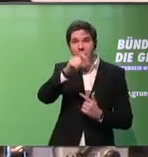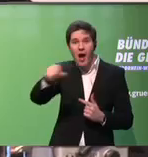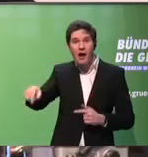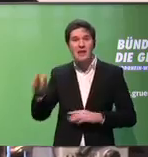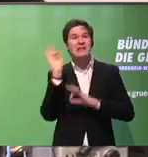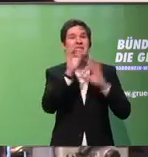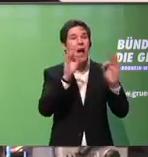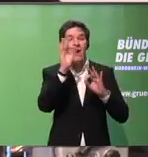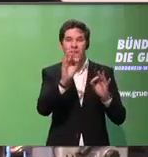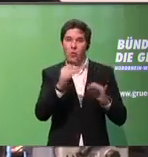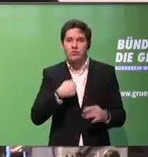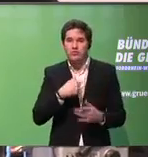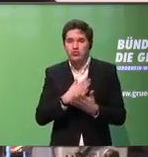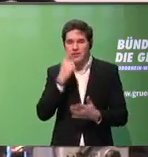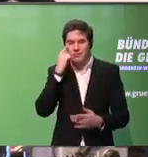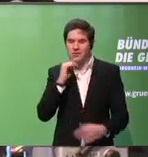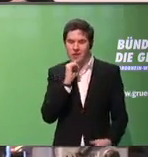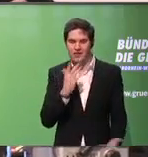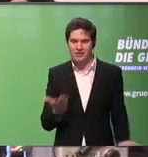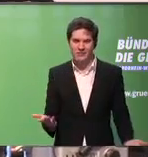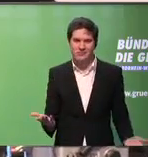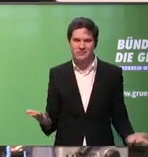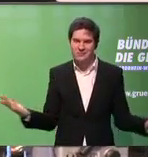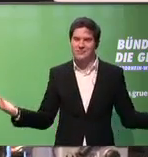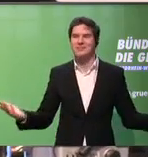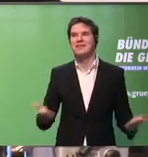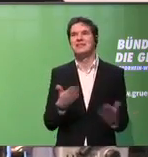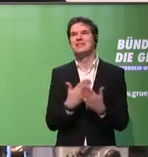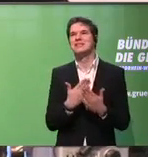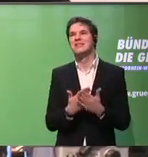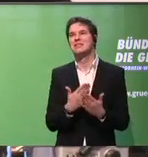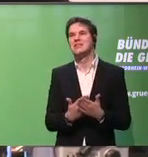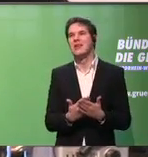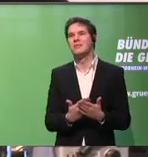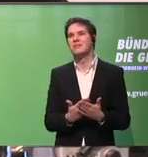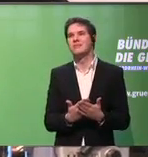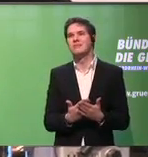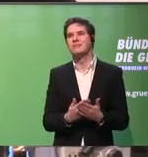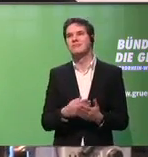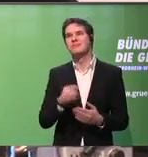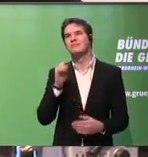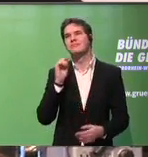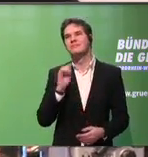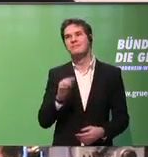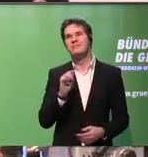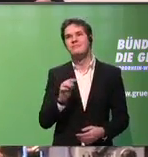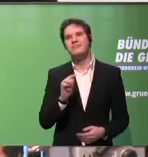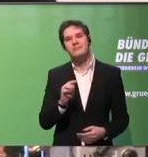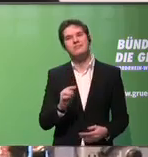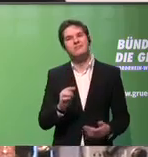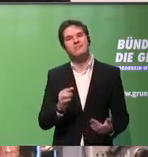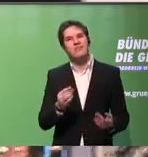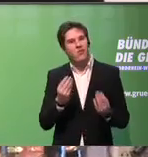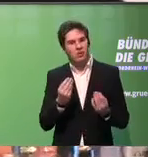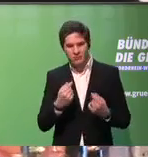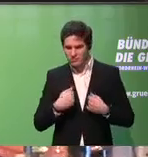scheinen. Und ich glaube, dass das ist eigentlich, warum wir notwendig